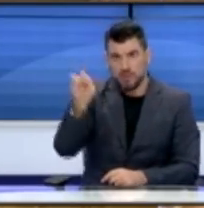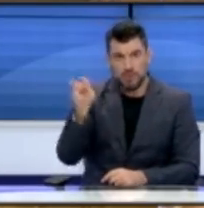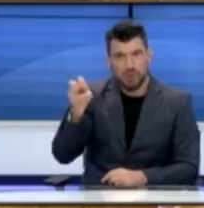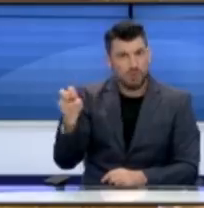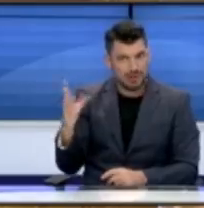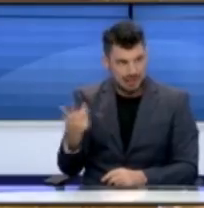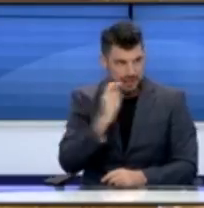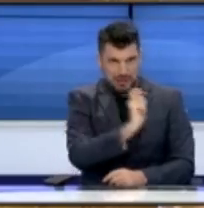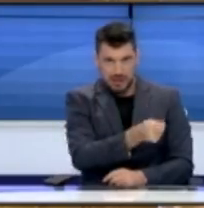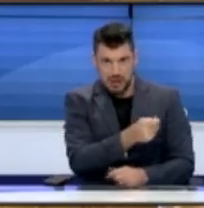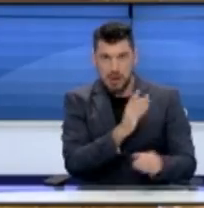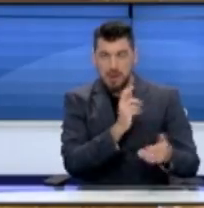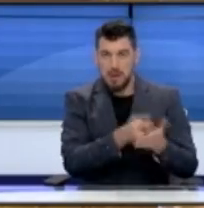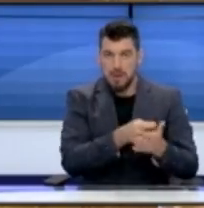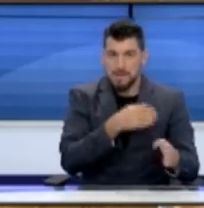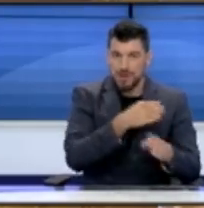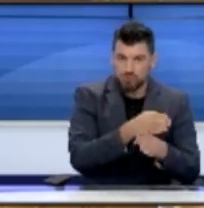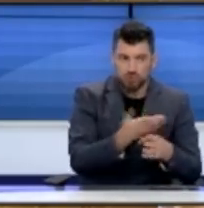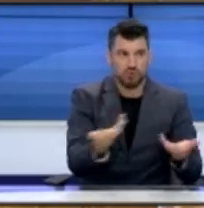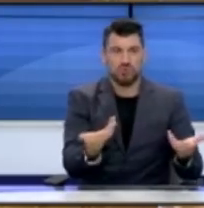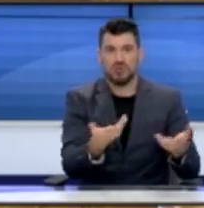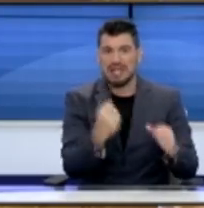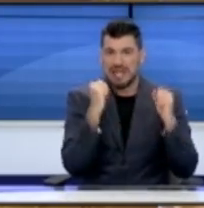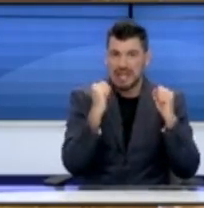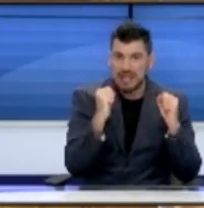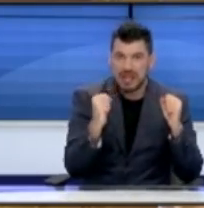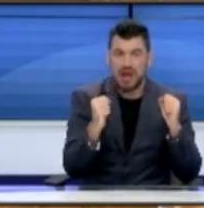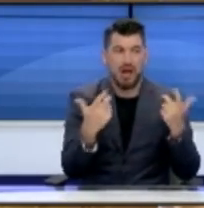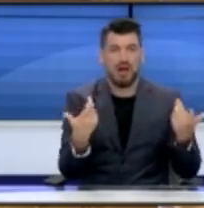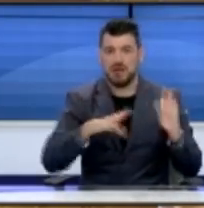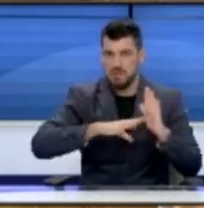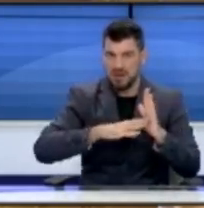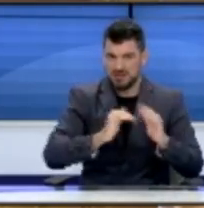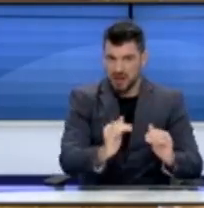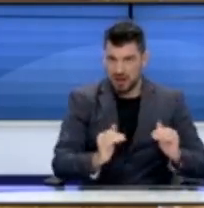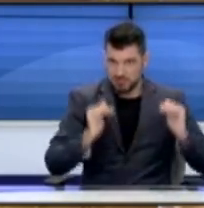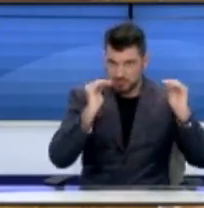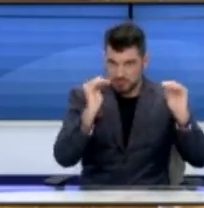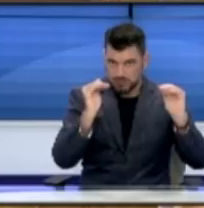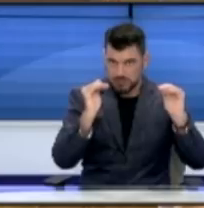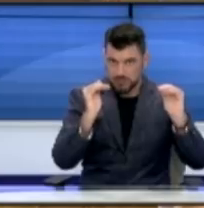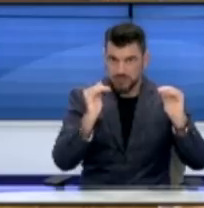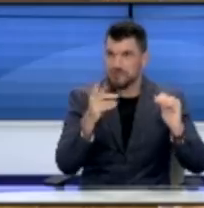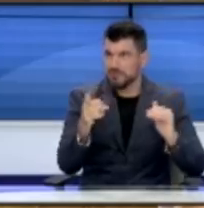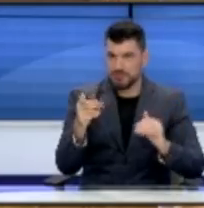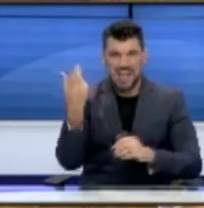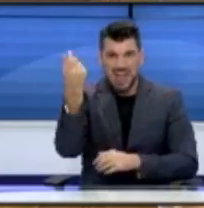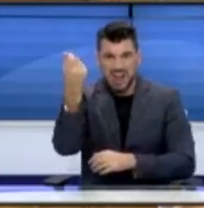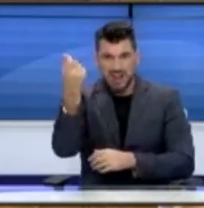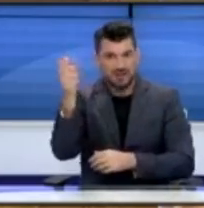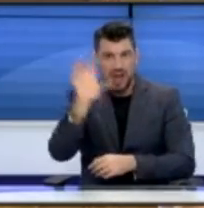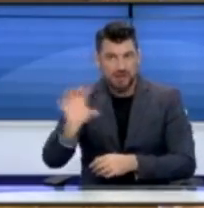σε μισθούς, σε συντάξεις, στη βελτίωση των κοινωνικών υπηρεσιών. Δεν θα πάει σε έργα